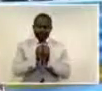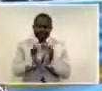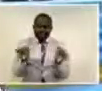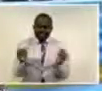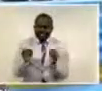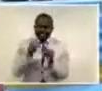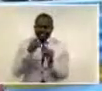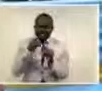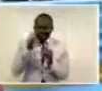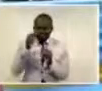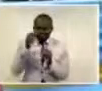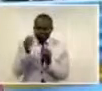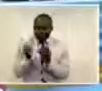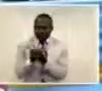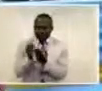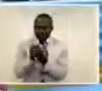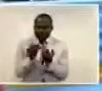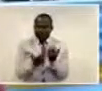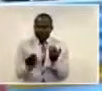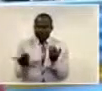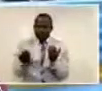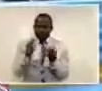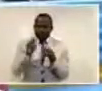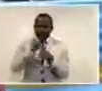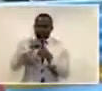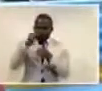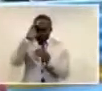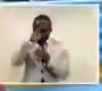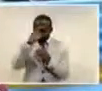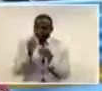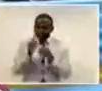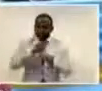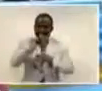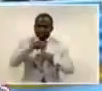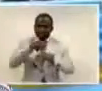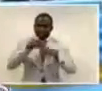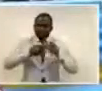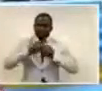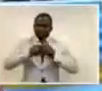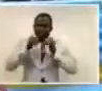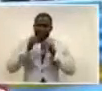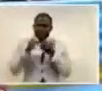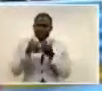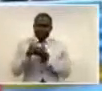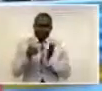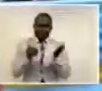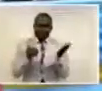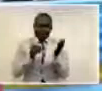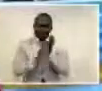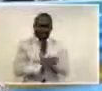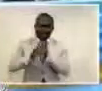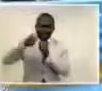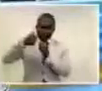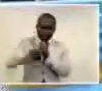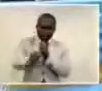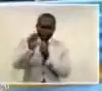nilijitahidi kulombea watoto nationalité rwandaise ubwene gihugu bwo mu gihugu cyabo.